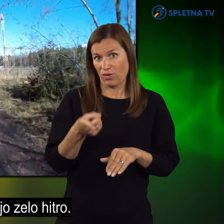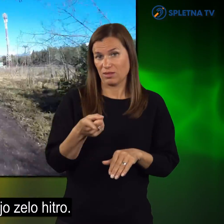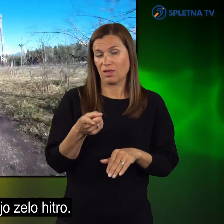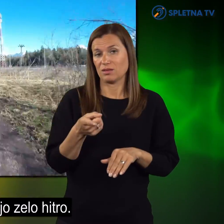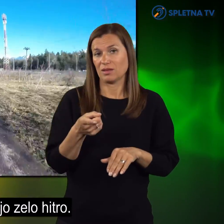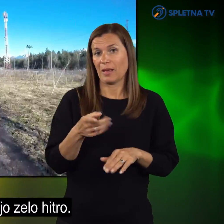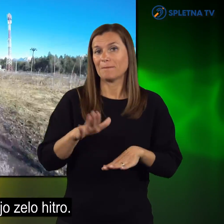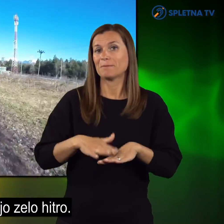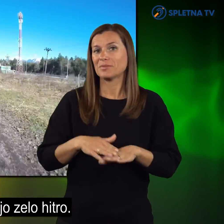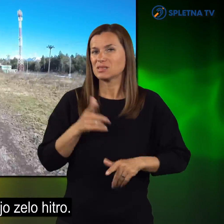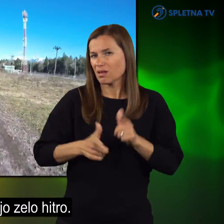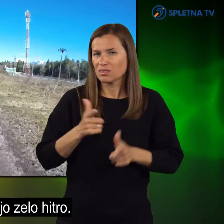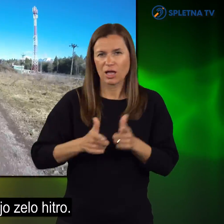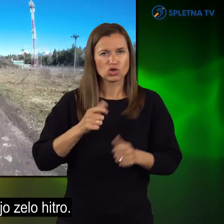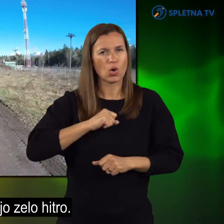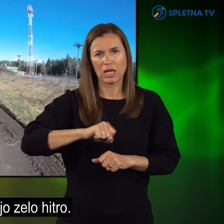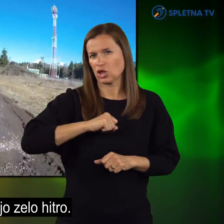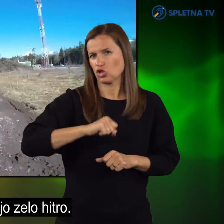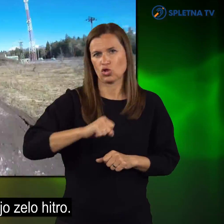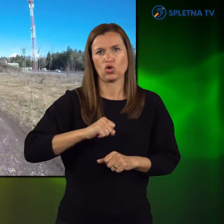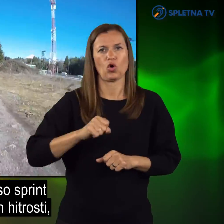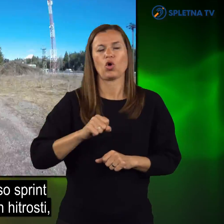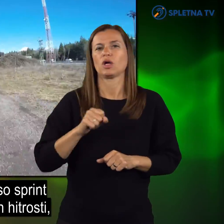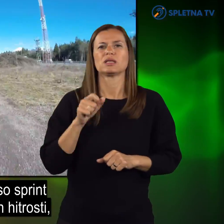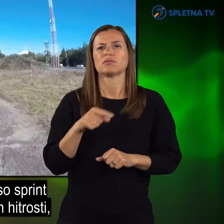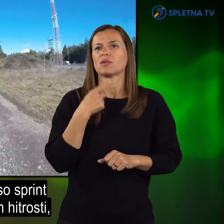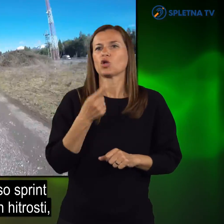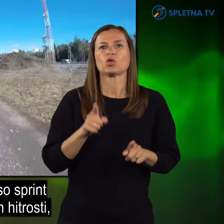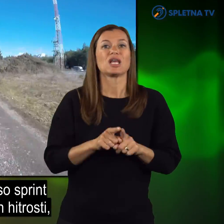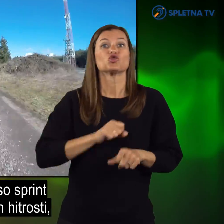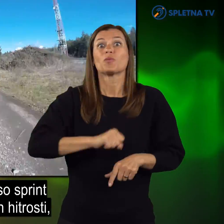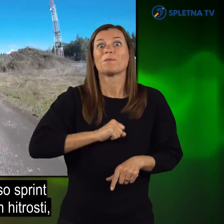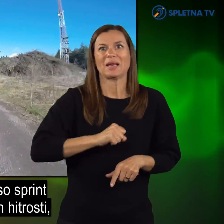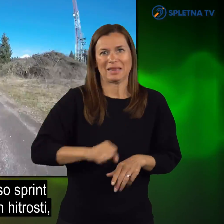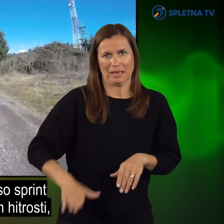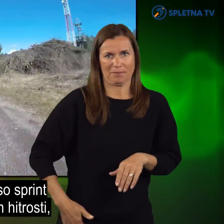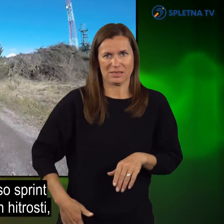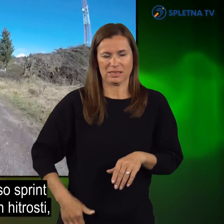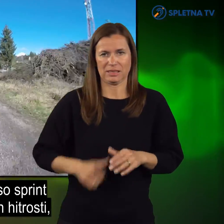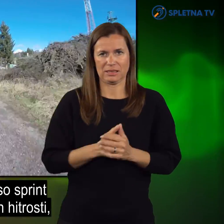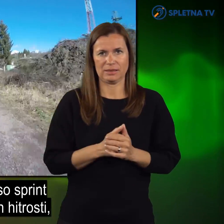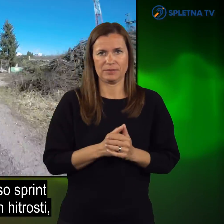da tukaj psi tečejo zelo hitro, v bistvu so temu pravimo šprint psi.